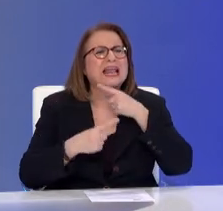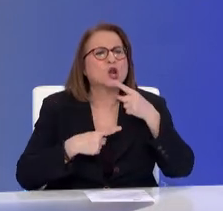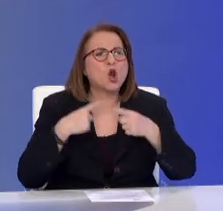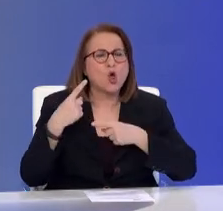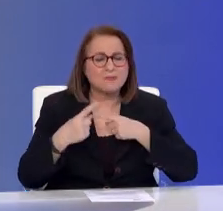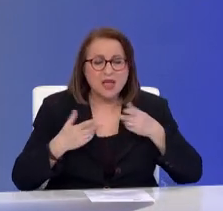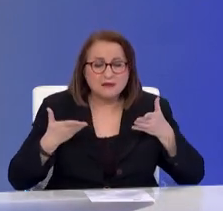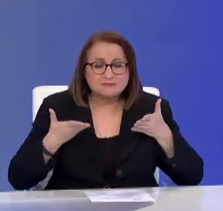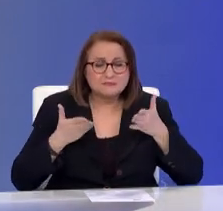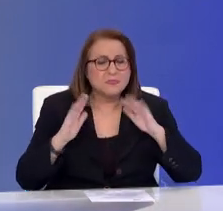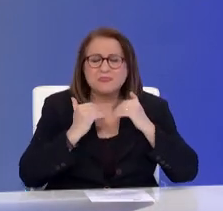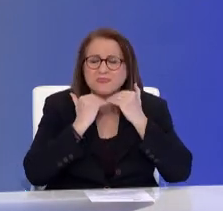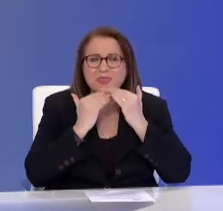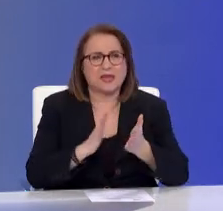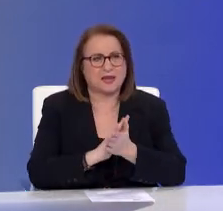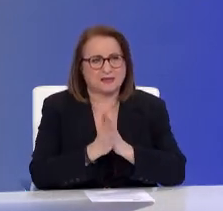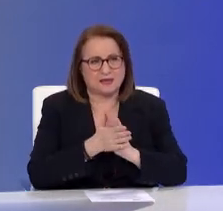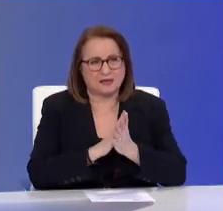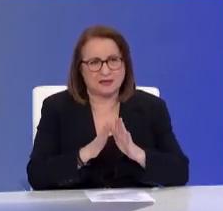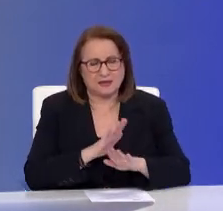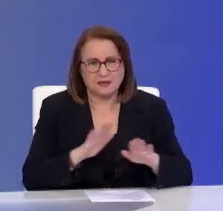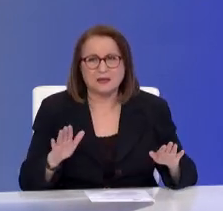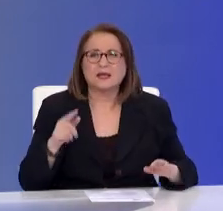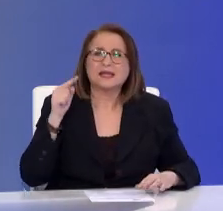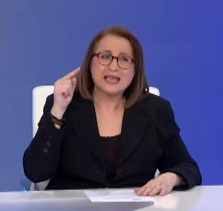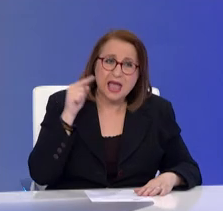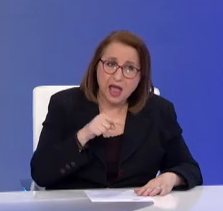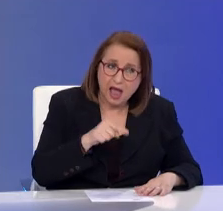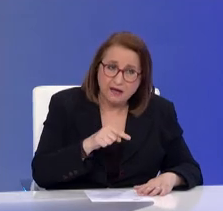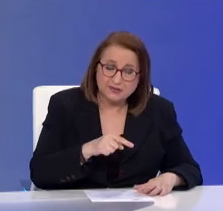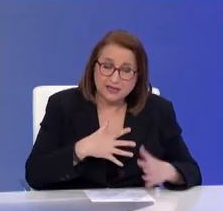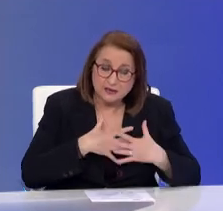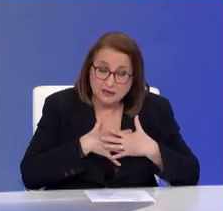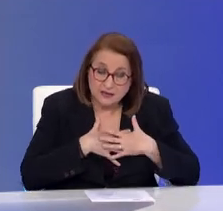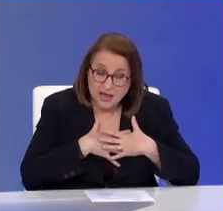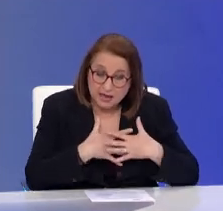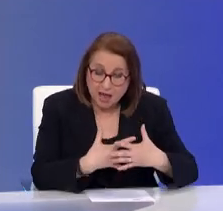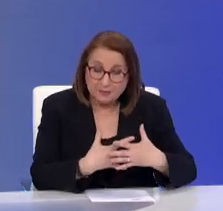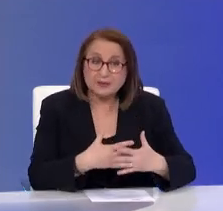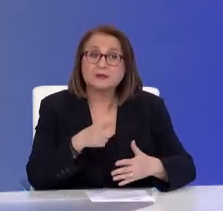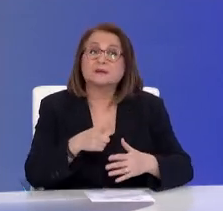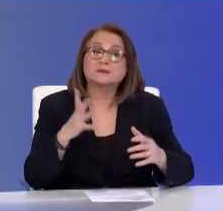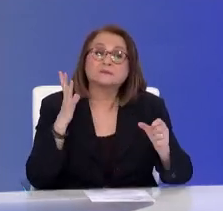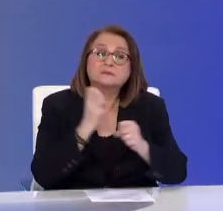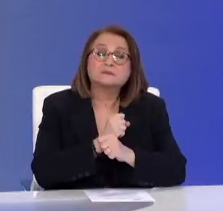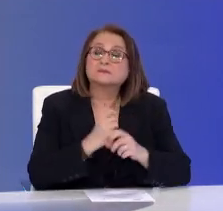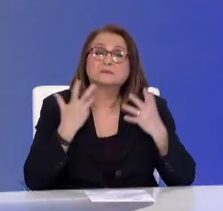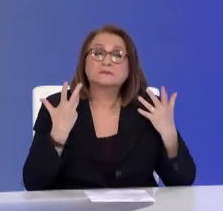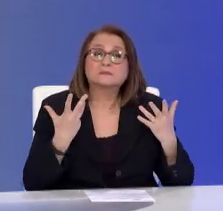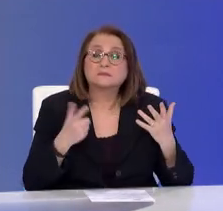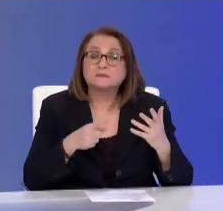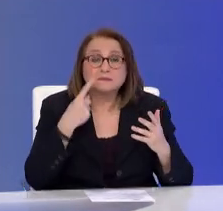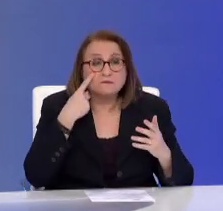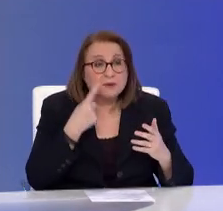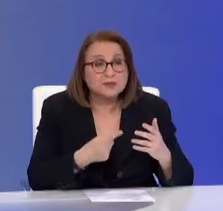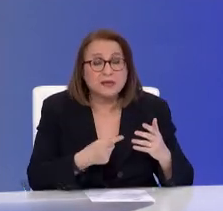είναι η αγάπη του αυτή που τον όθησε να κάνει όσα μπορούσε για